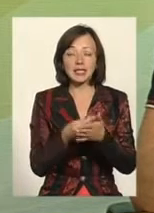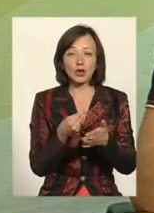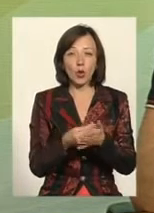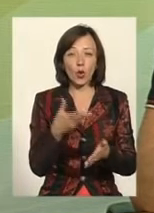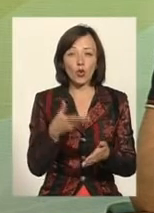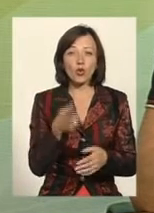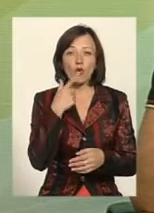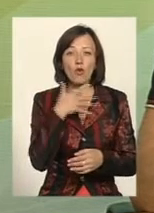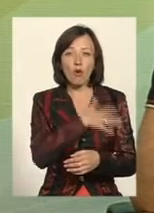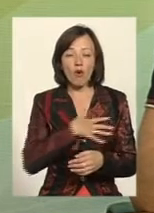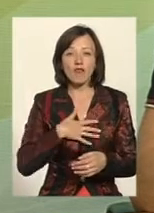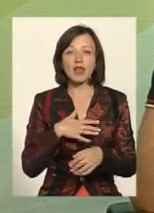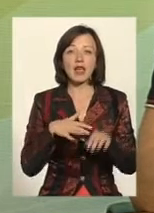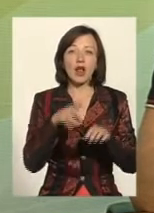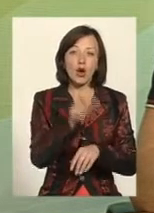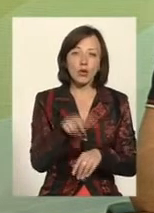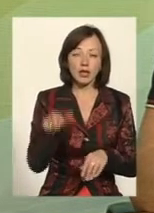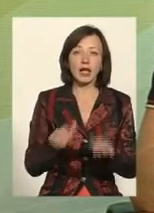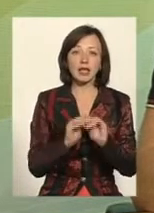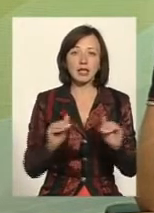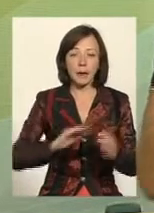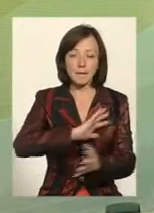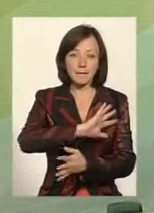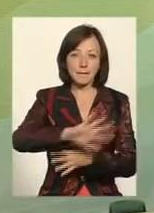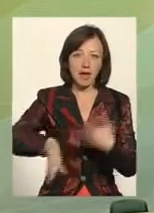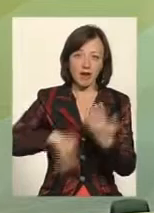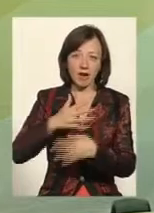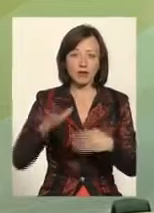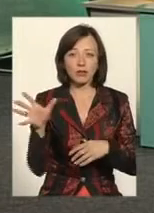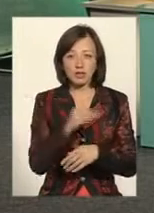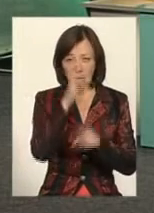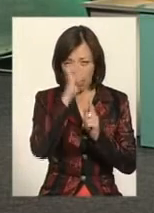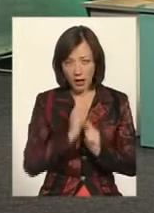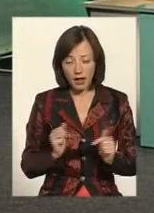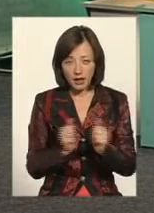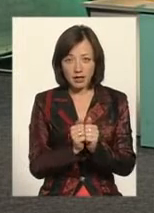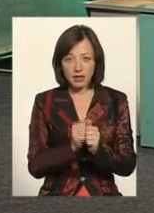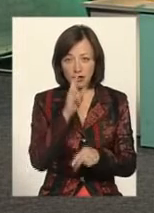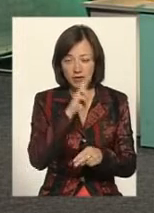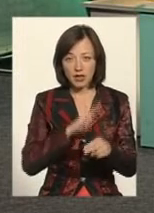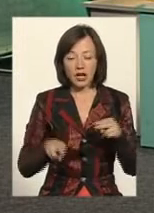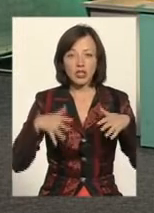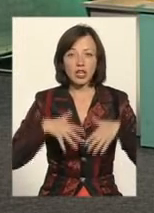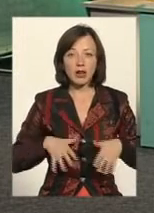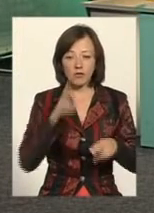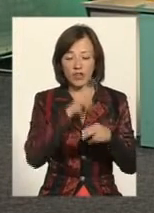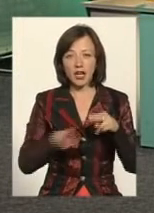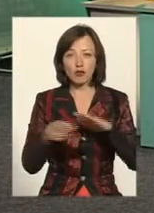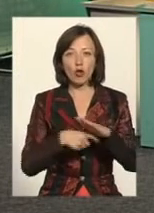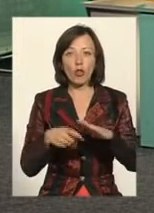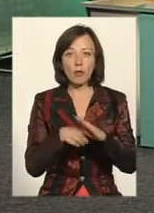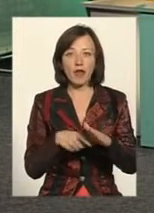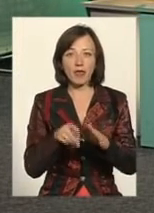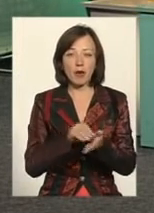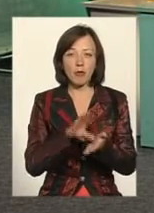людей, в тому числі дітей, перевернута догори ногами країна. Втрачений Крим, втрачений Донбас, який